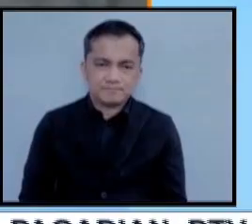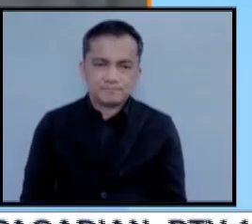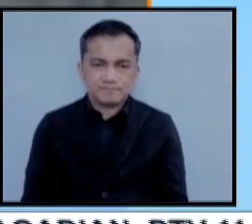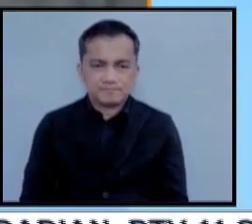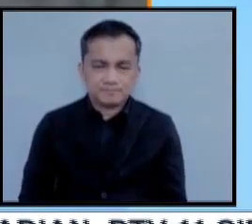Contreras